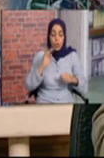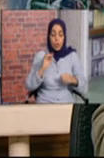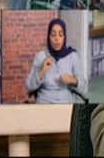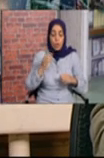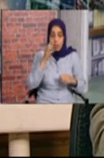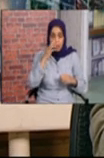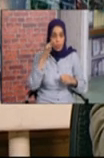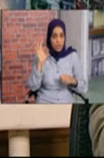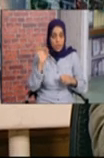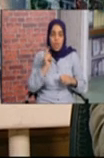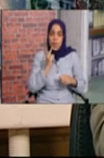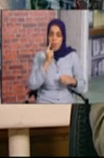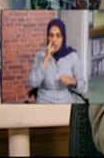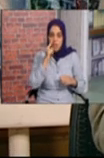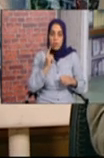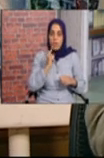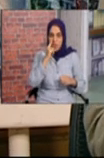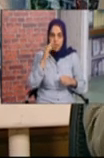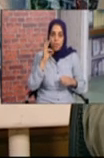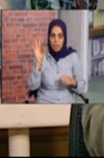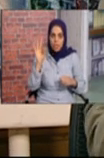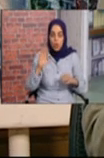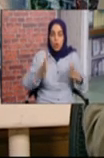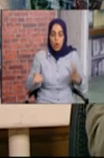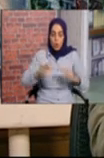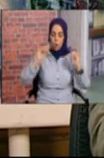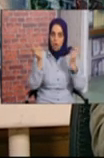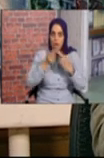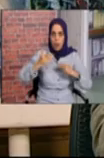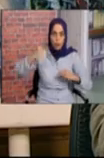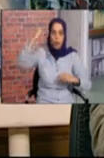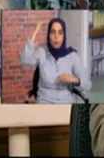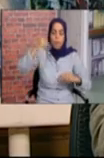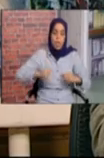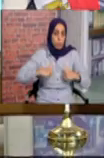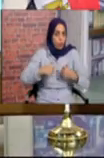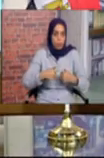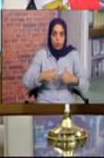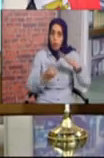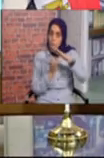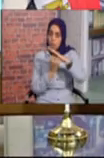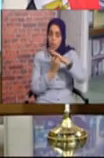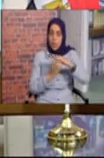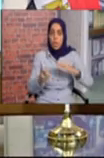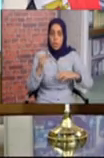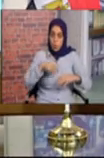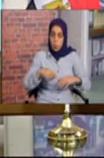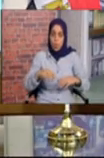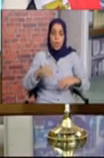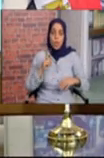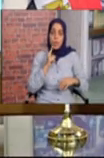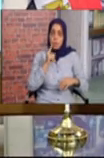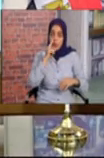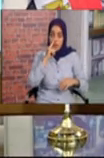المدارس الفنية، المدارس الفنية وكل العالم حقق نهض، يعني مش النهاردة لازم أكون كلية، ده ممكن قوي اللي هو التعليم